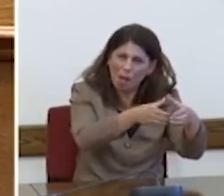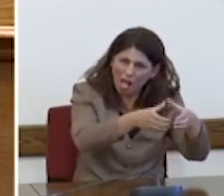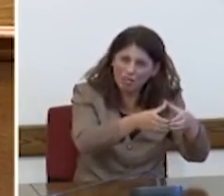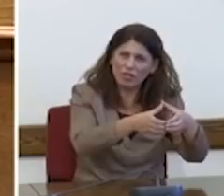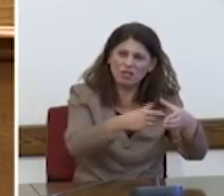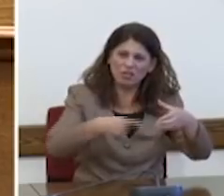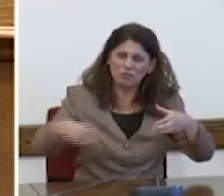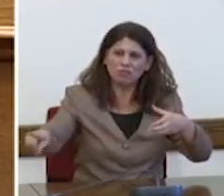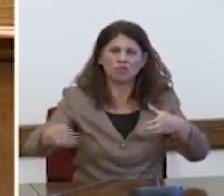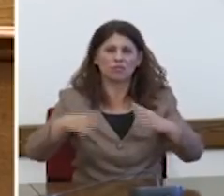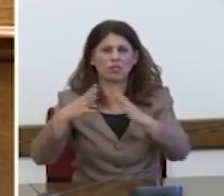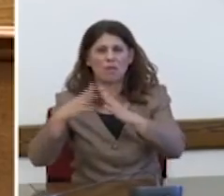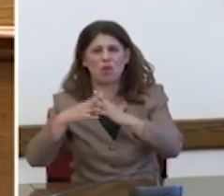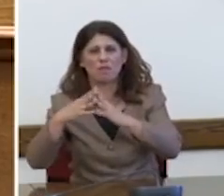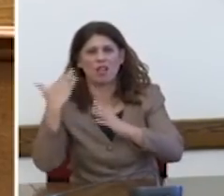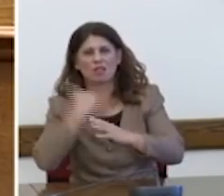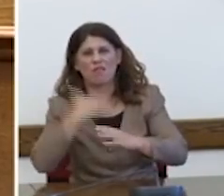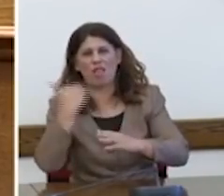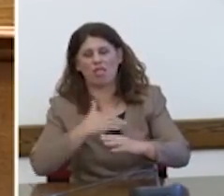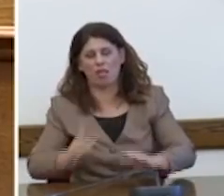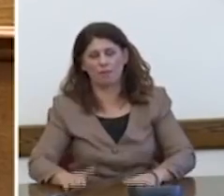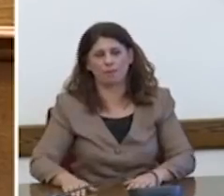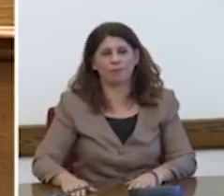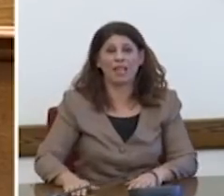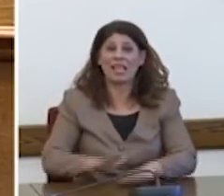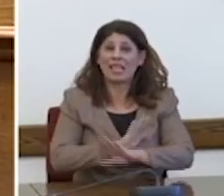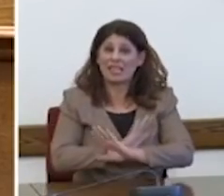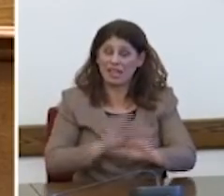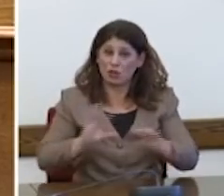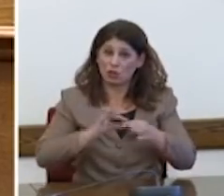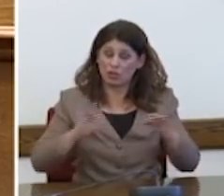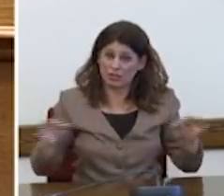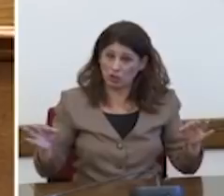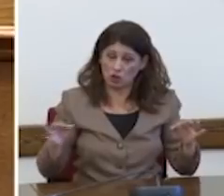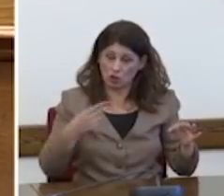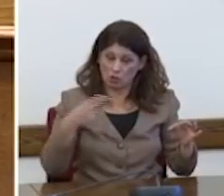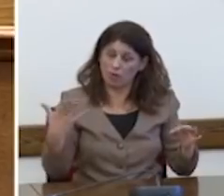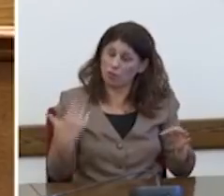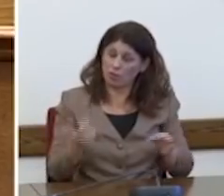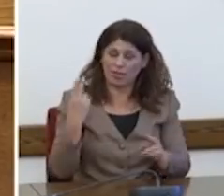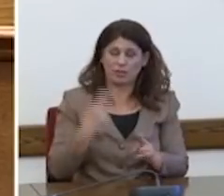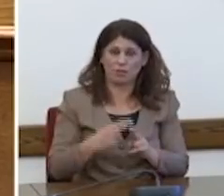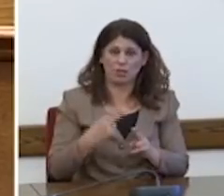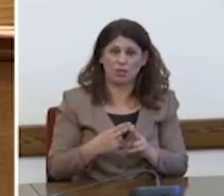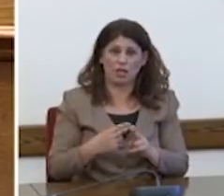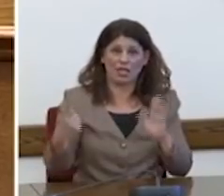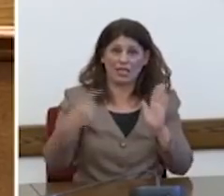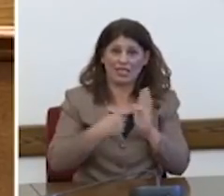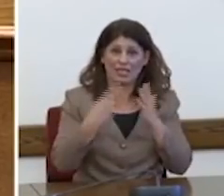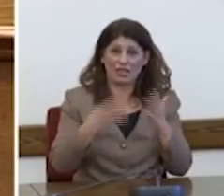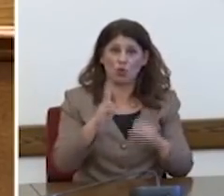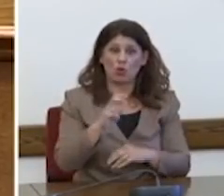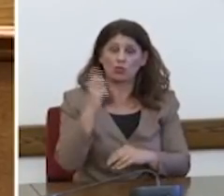πολεμικά σφαγεία. Τελειώνω με ένα ιστορικό γεγονός που έχει τη σημασία του. Το